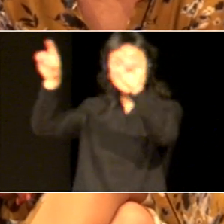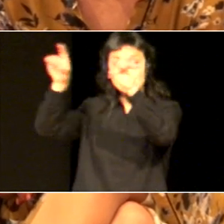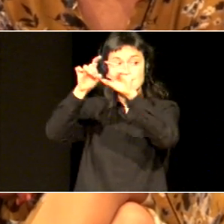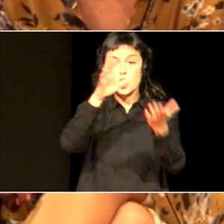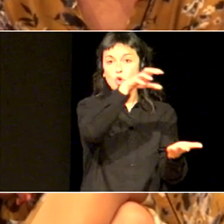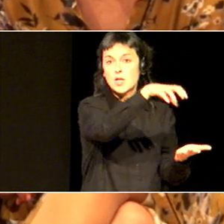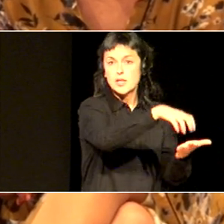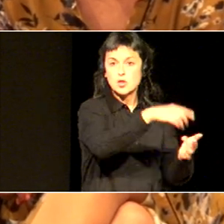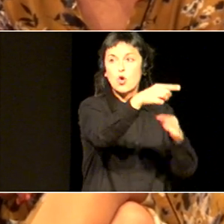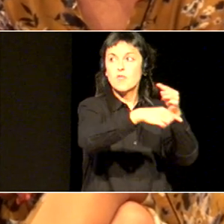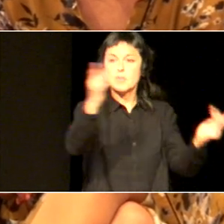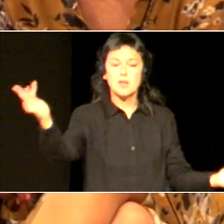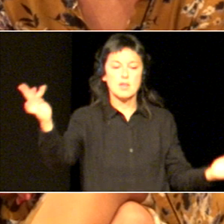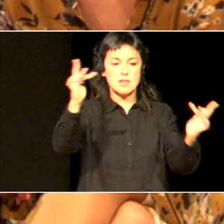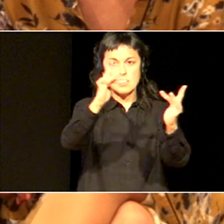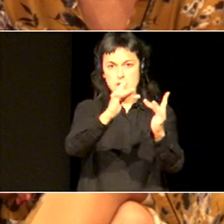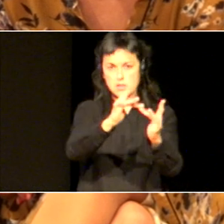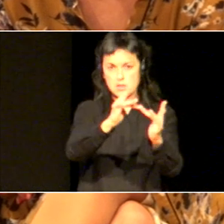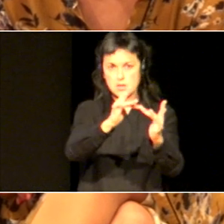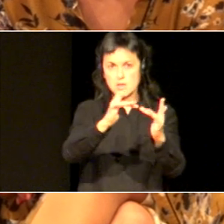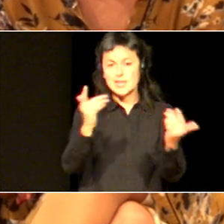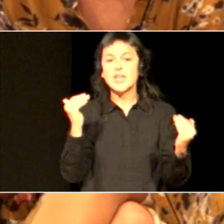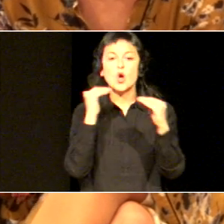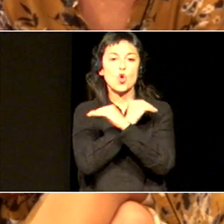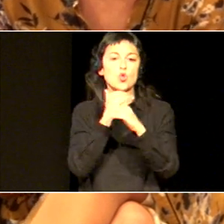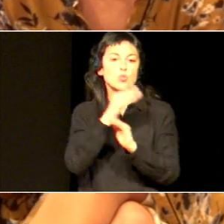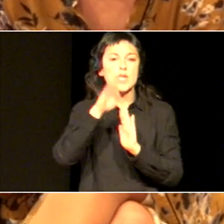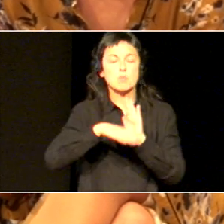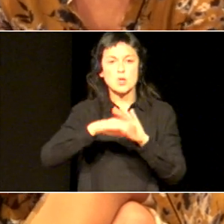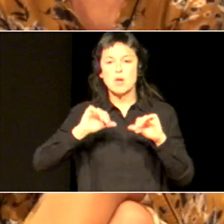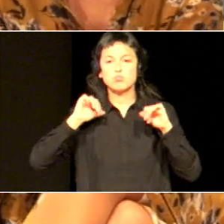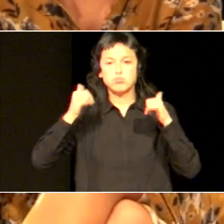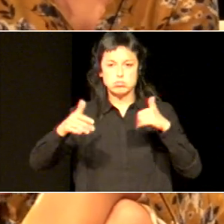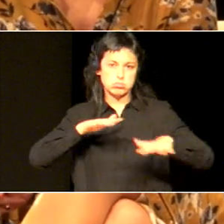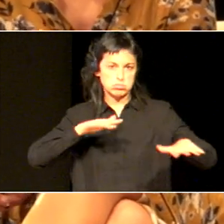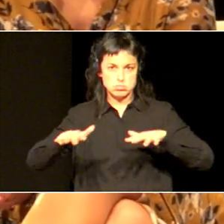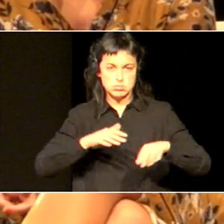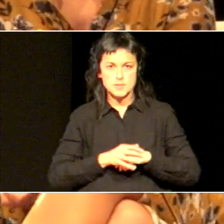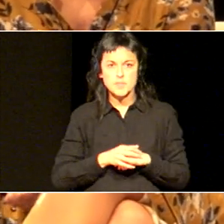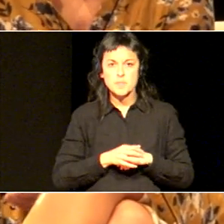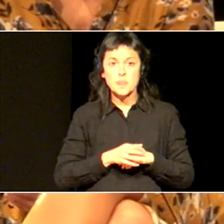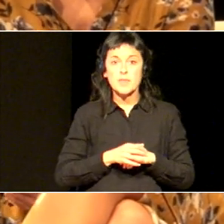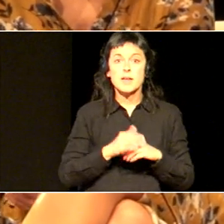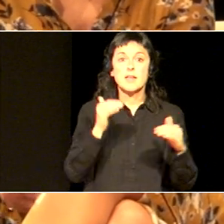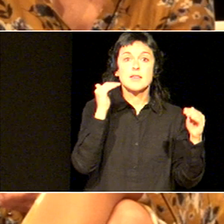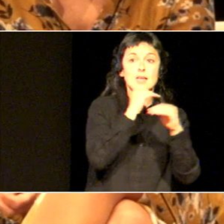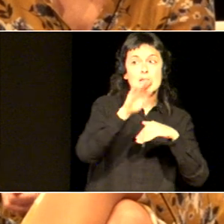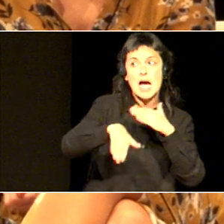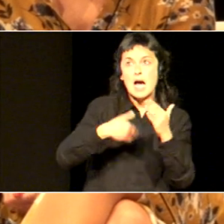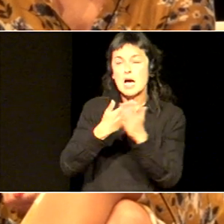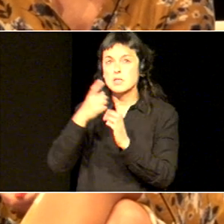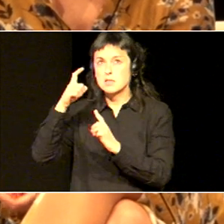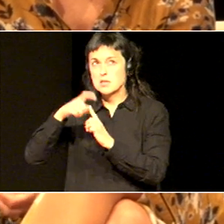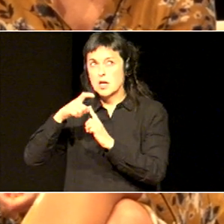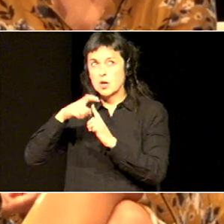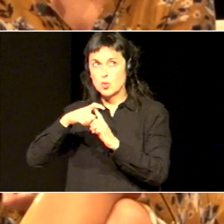ikastetxearekin eta familiekin, eta urrian hasten da programa martxan jartzen. Urritik ekainera, eta gero,